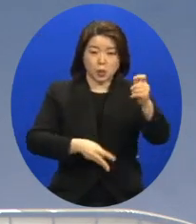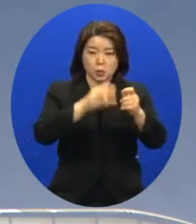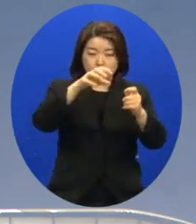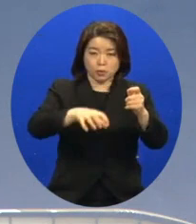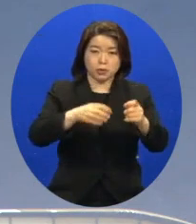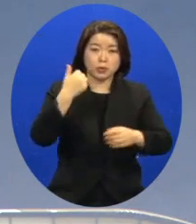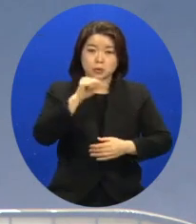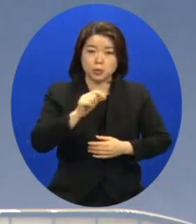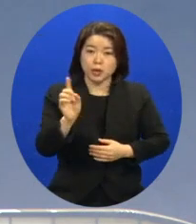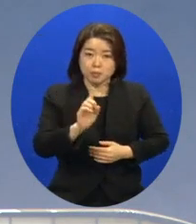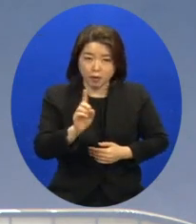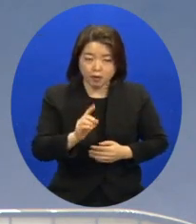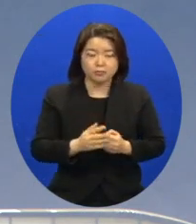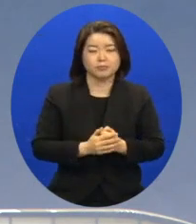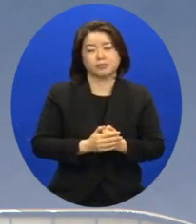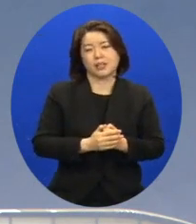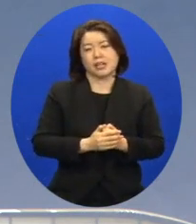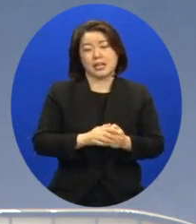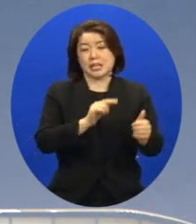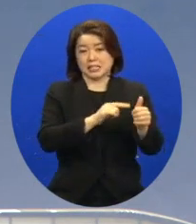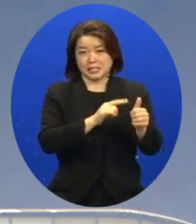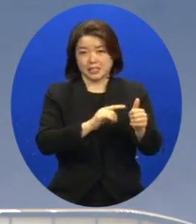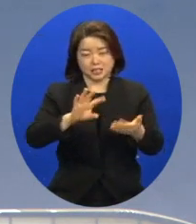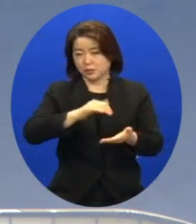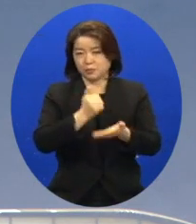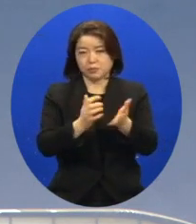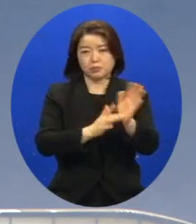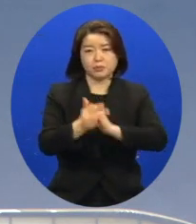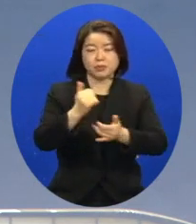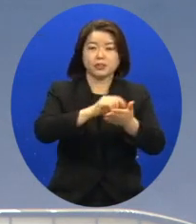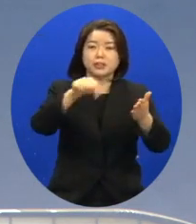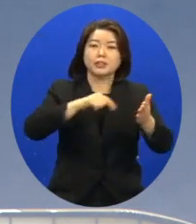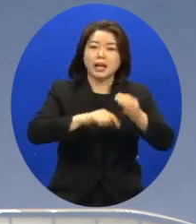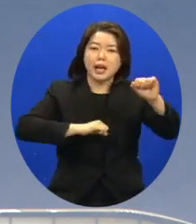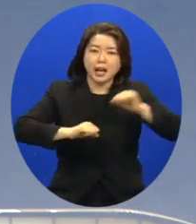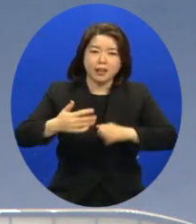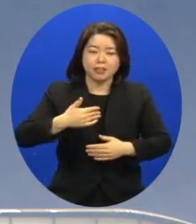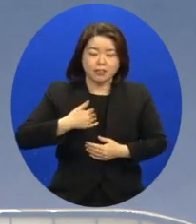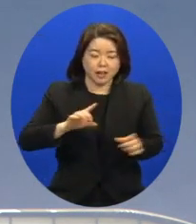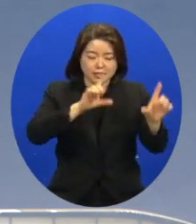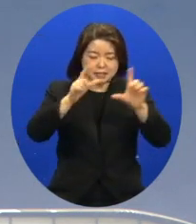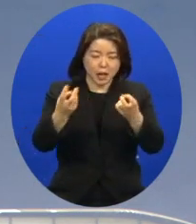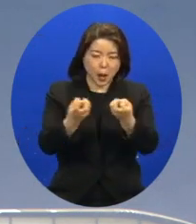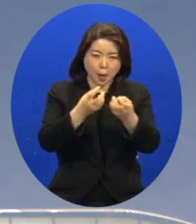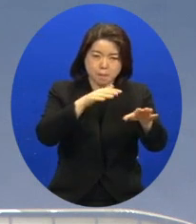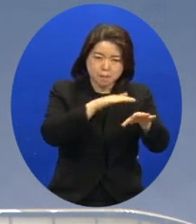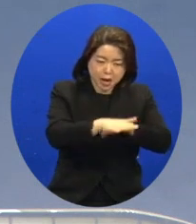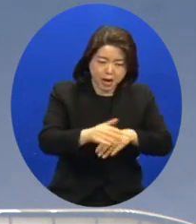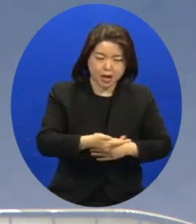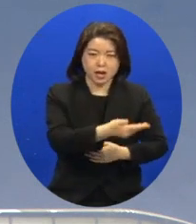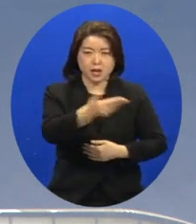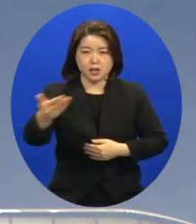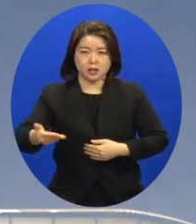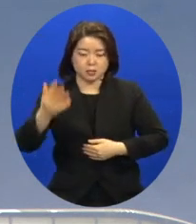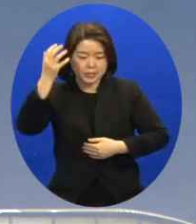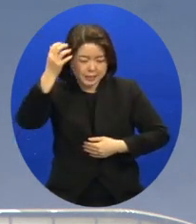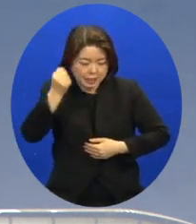그는 그리스도 예수 안에서 행하는 나의 생활 방식을 여러분에게 되새겨 줄